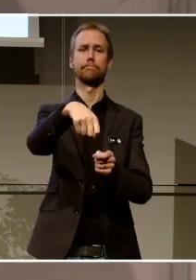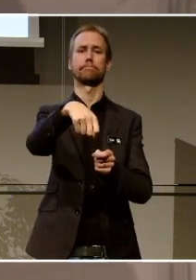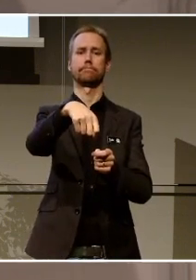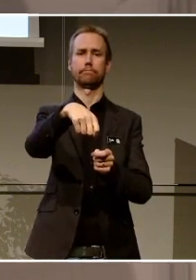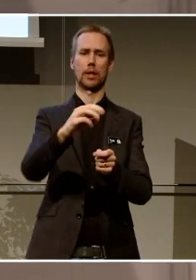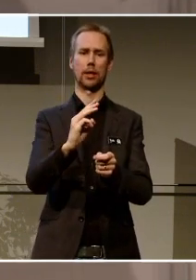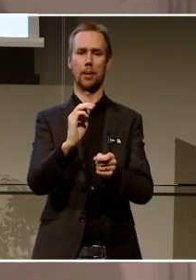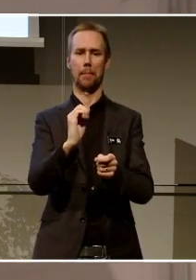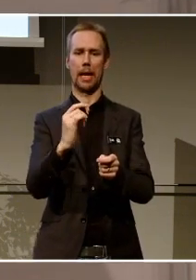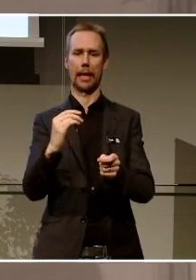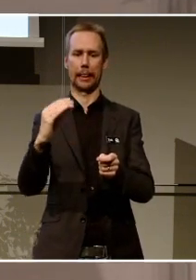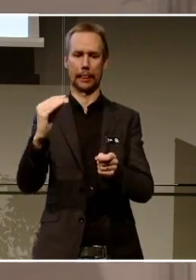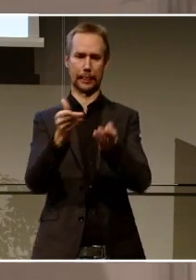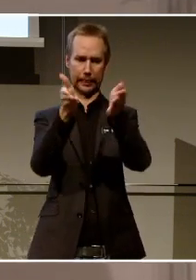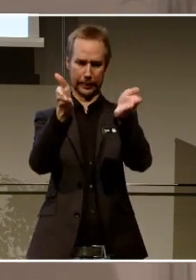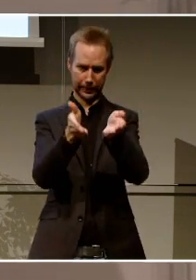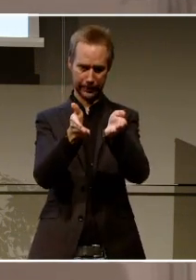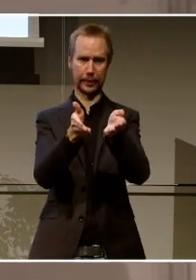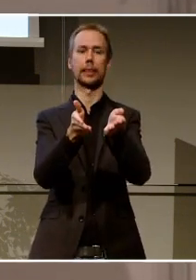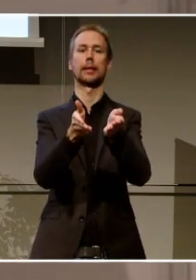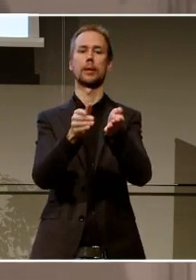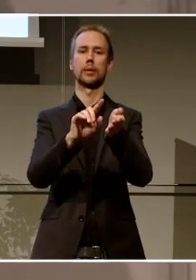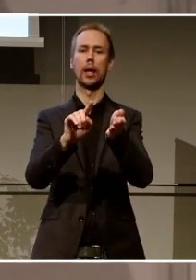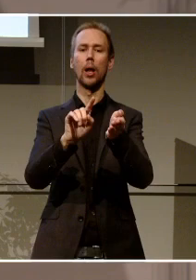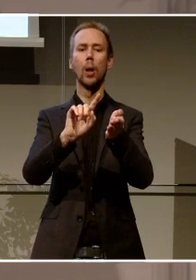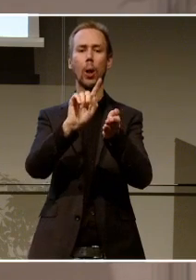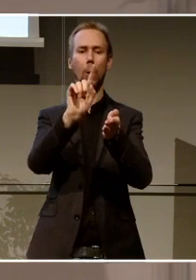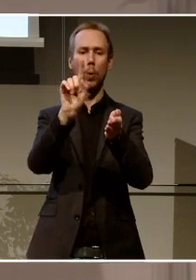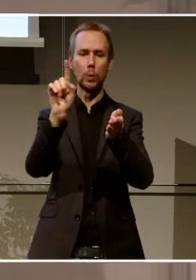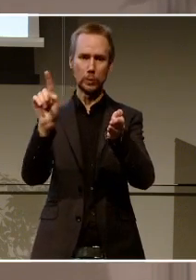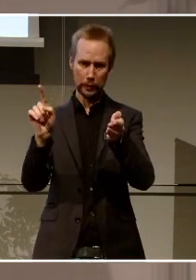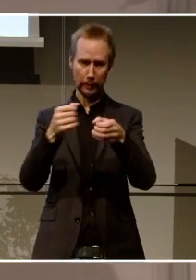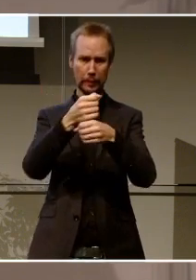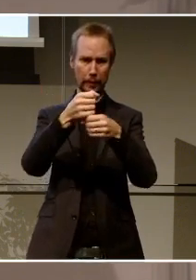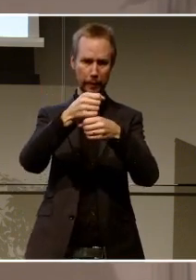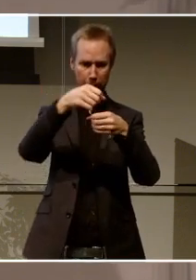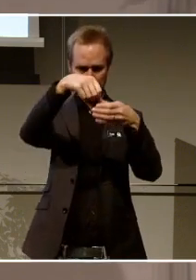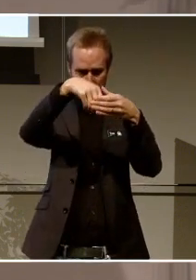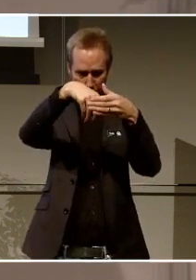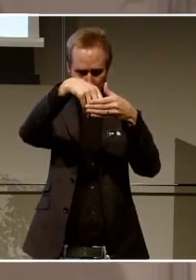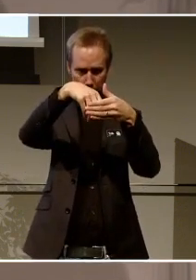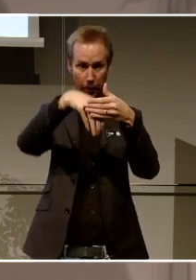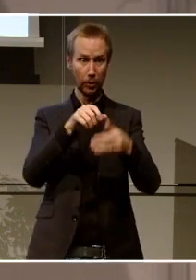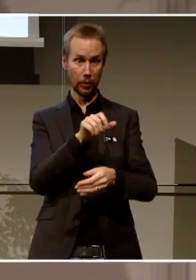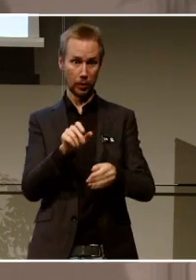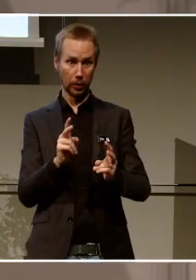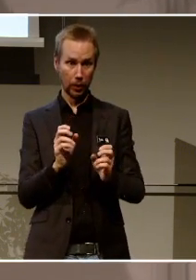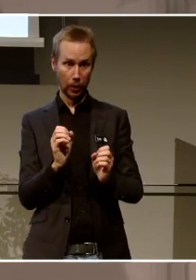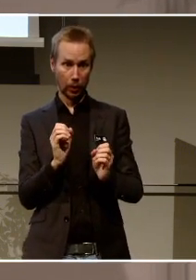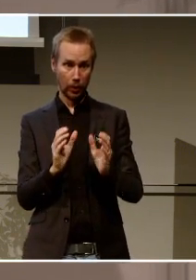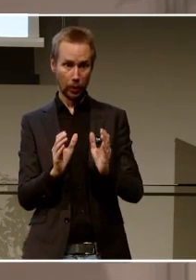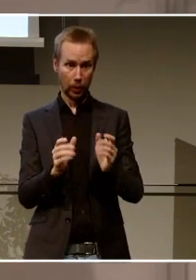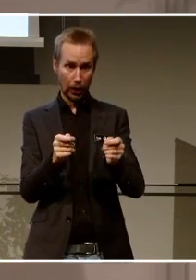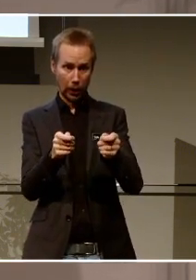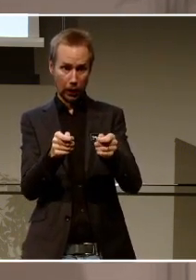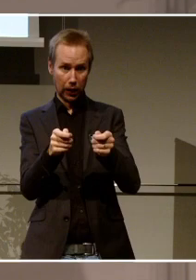det igenom Melittan. Ja, och då var det människor som var lite skakis och sådär. Och inte hade så bra koll på det här. Och riskerade att skolla sig på det